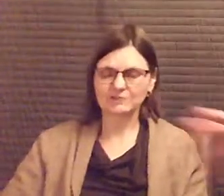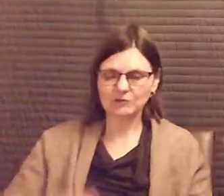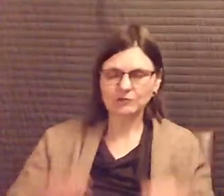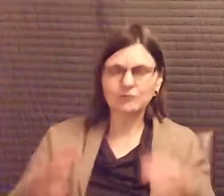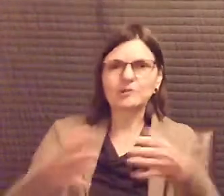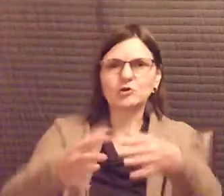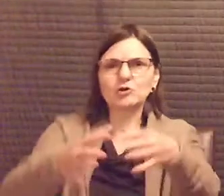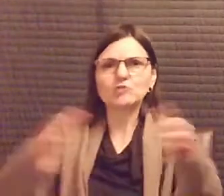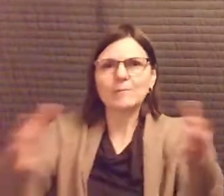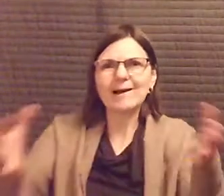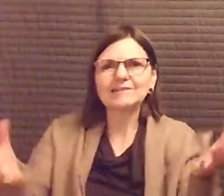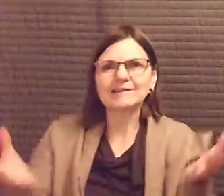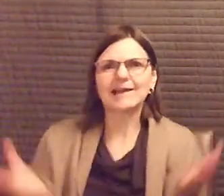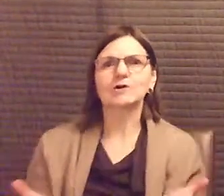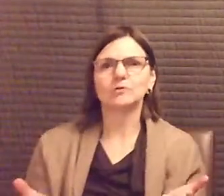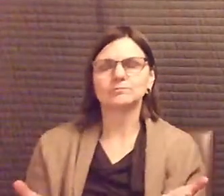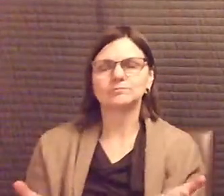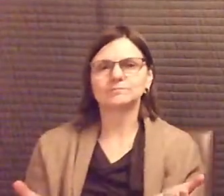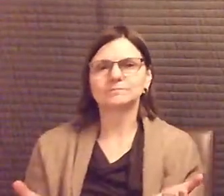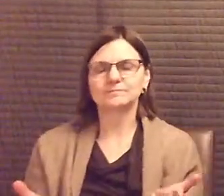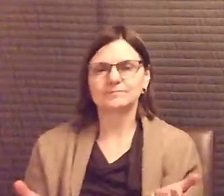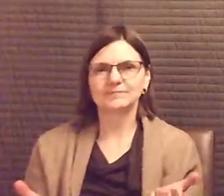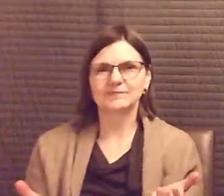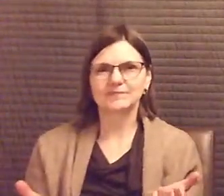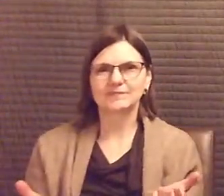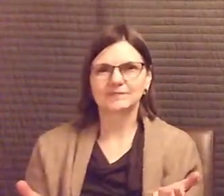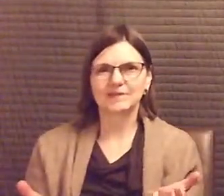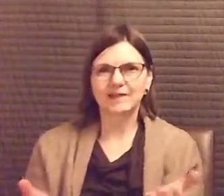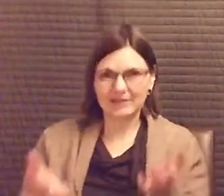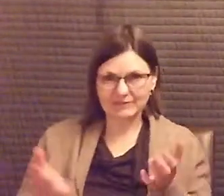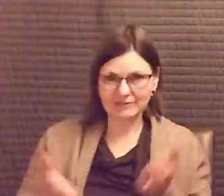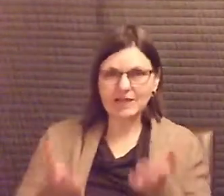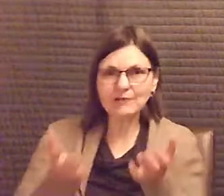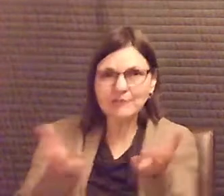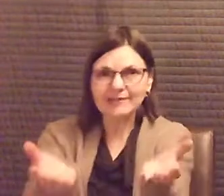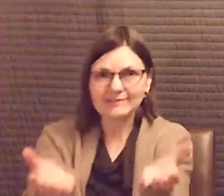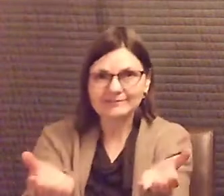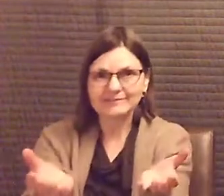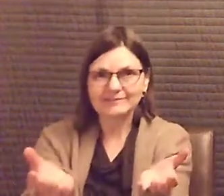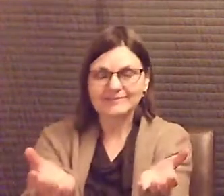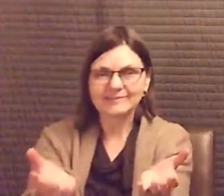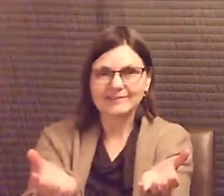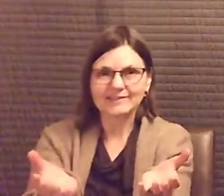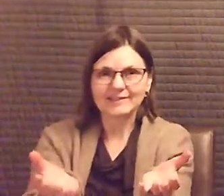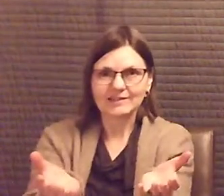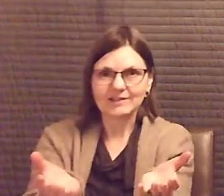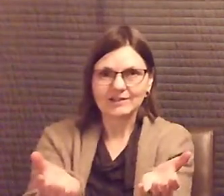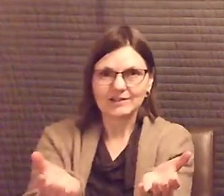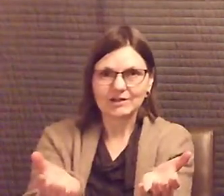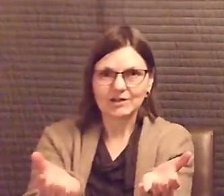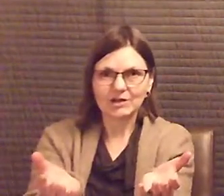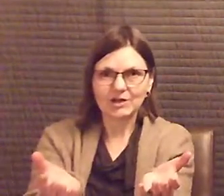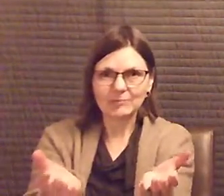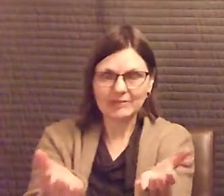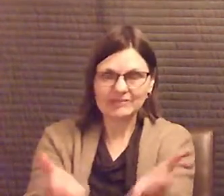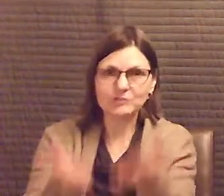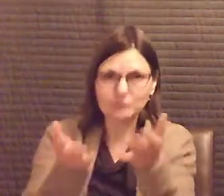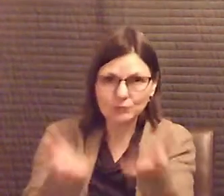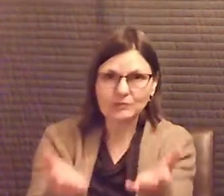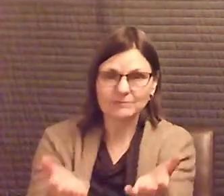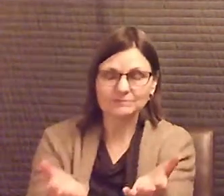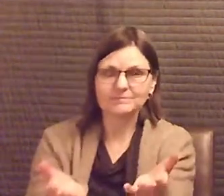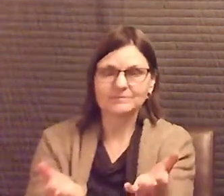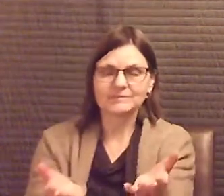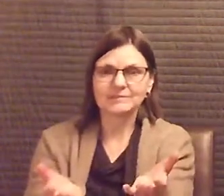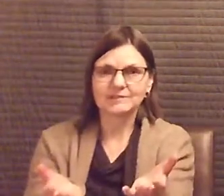is het alsof ik met een grote maaltijd aan de naam module en ik wil een uitdelen toch tim do bebop wimpel van mensen